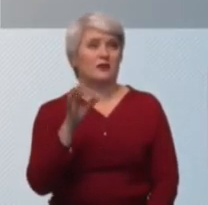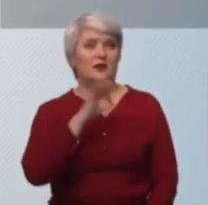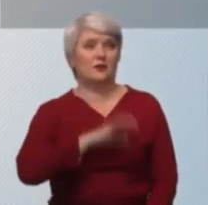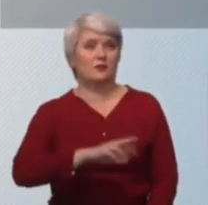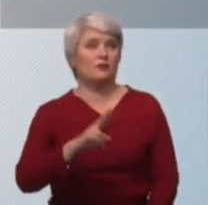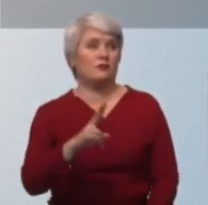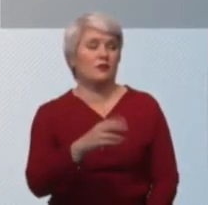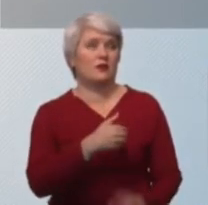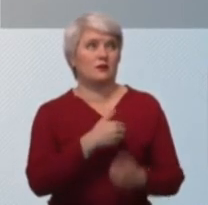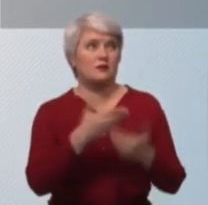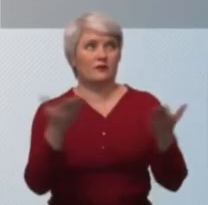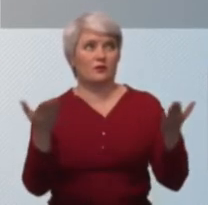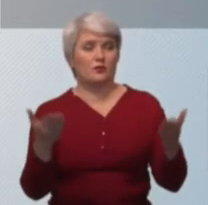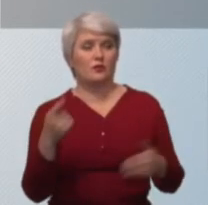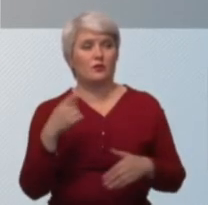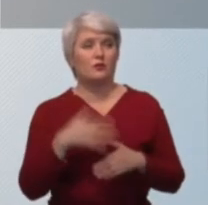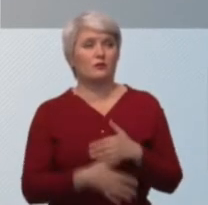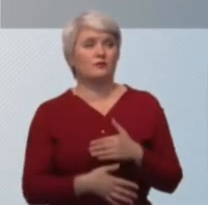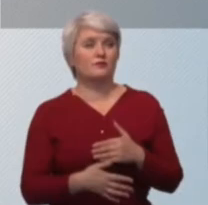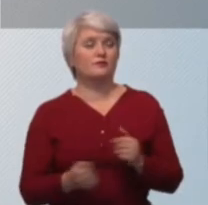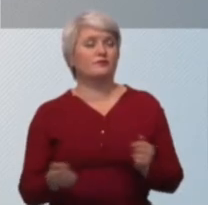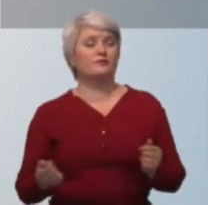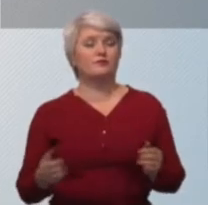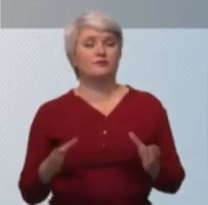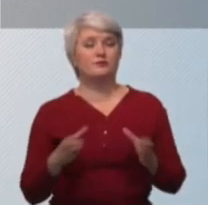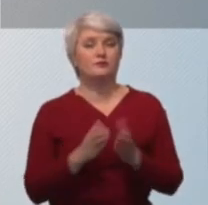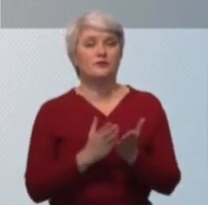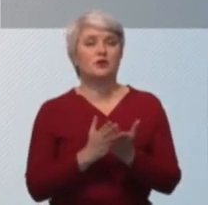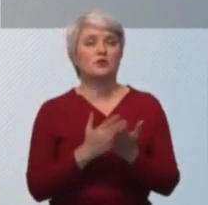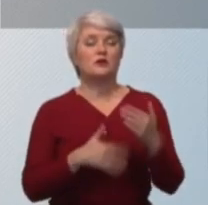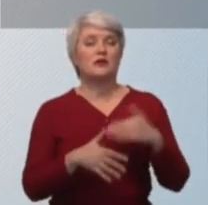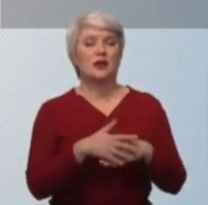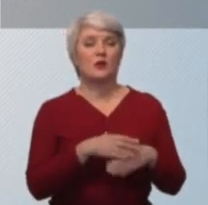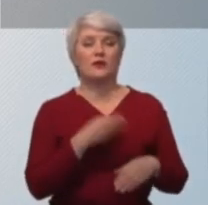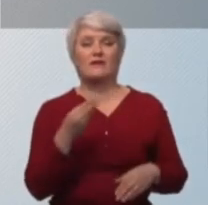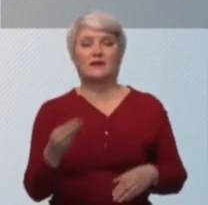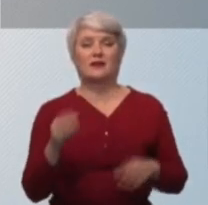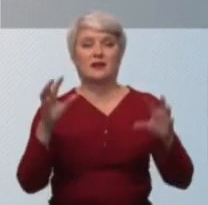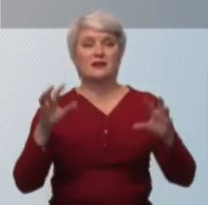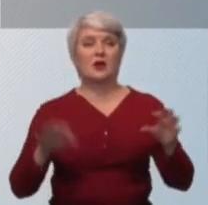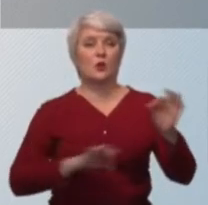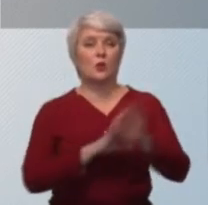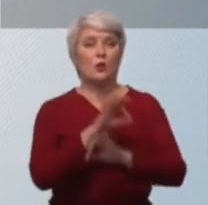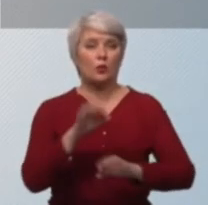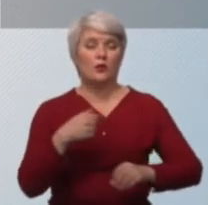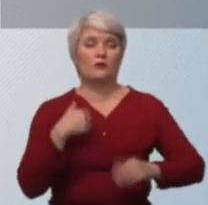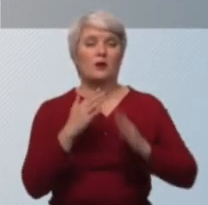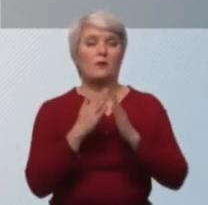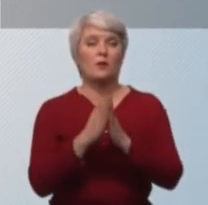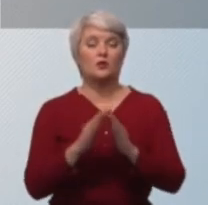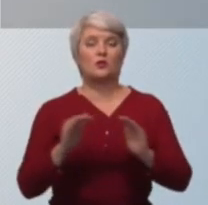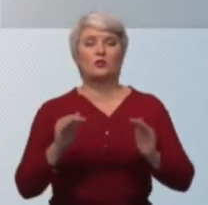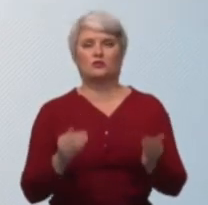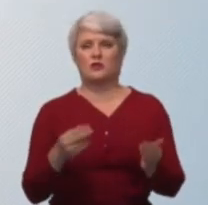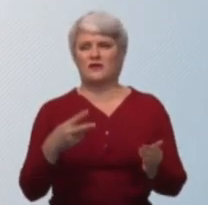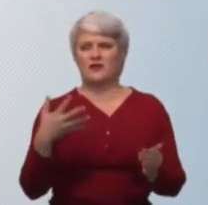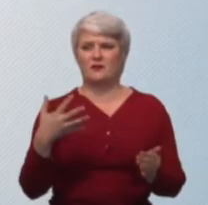Смотрите, хорошо, понял. Смотрите, партия «Слуга народа» вынесла законопроект, по которому мы просим, чтобы часть, я не